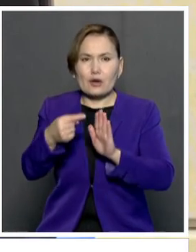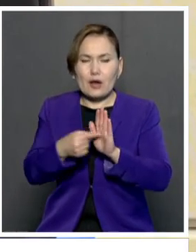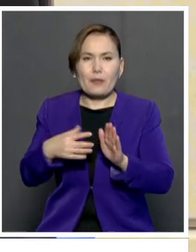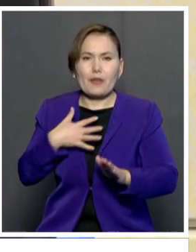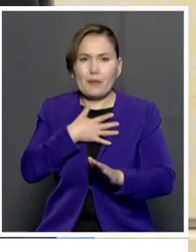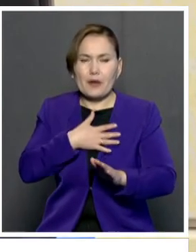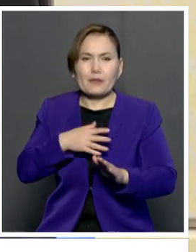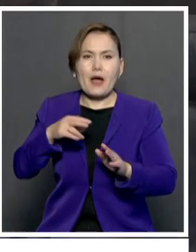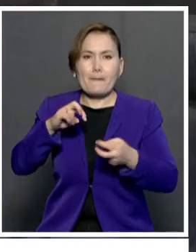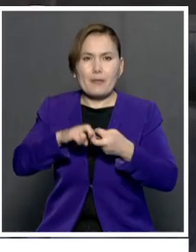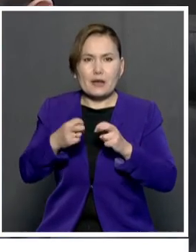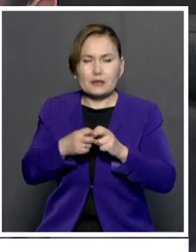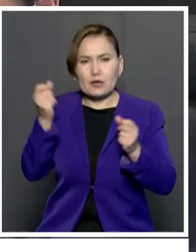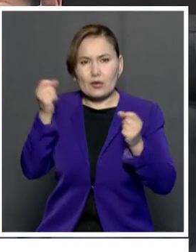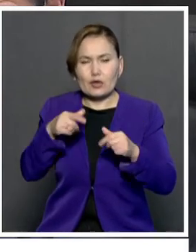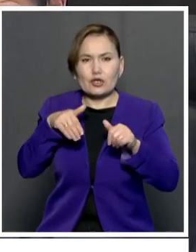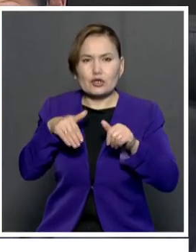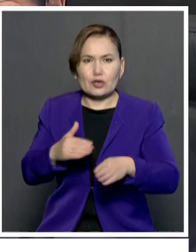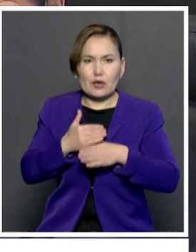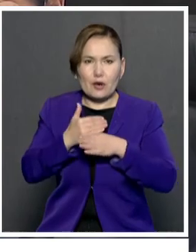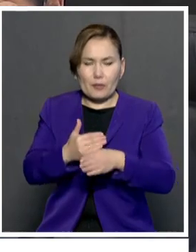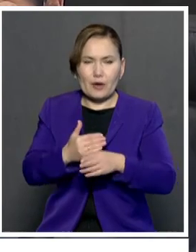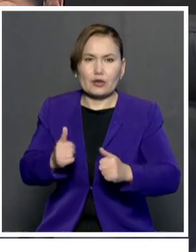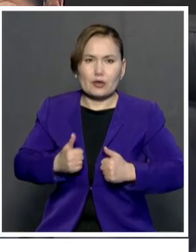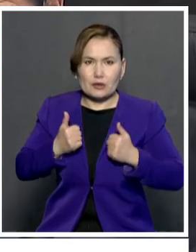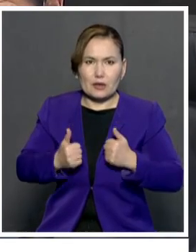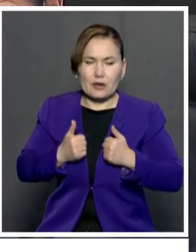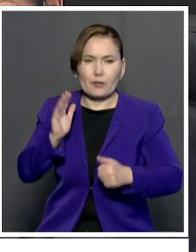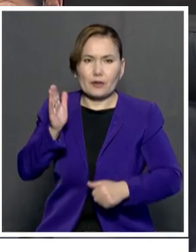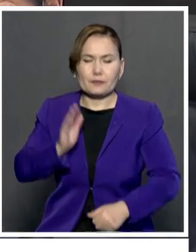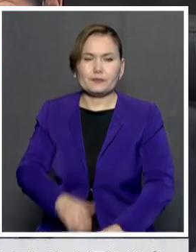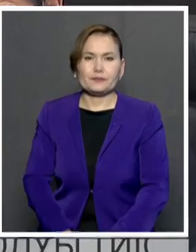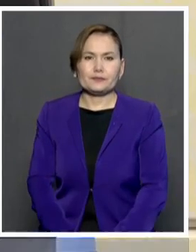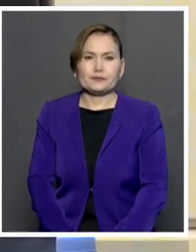мәселелерді анықтап, оларды шешудің тиімді жолдарын қарастыратын боламыз.